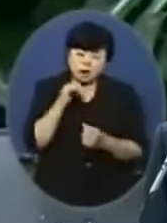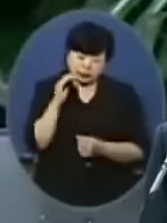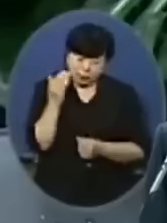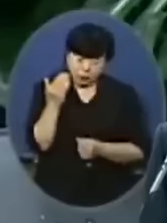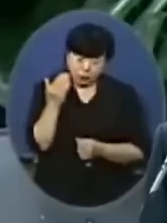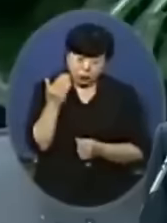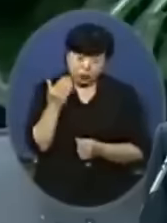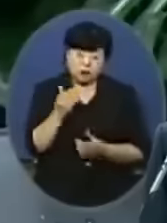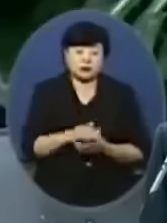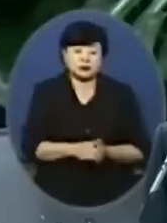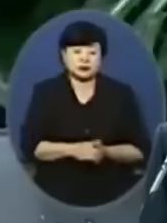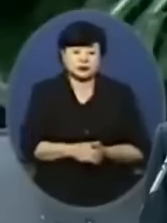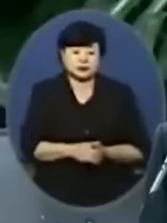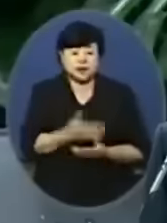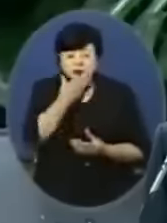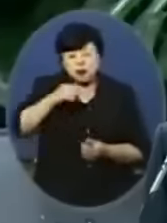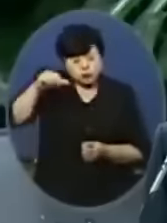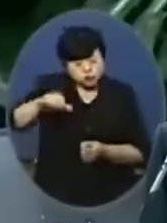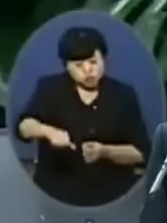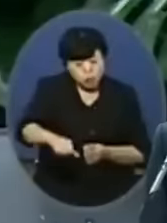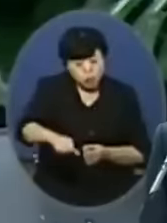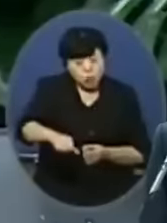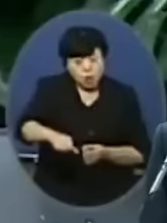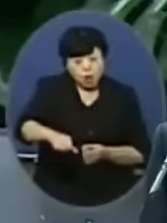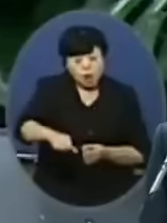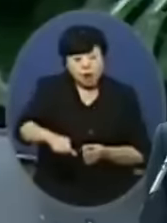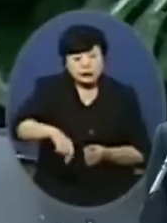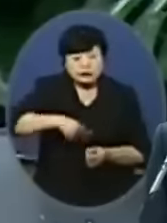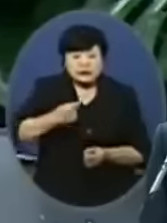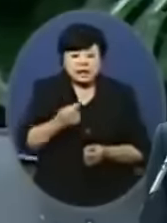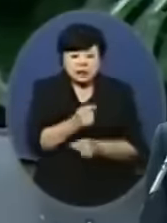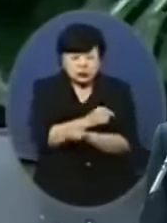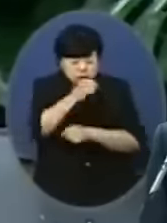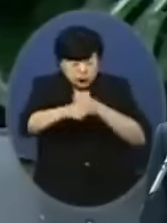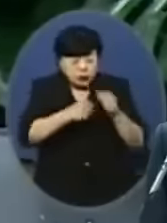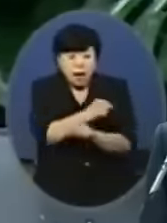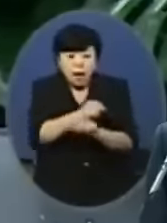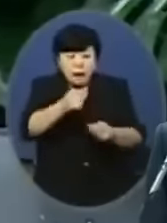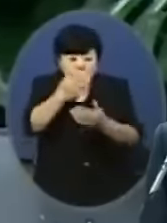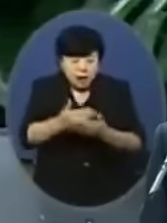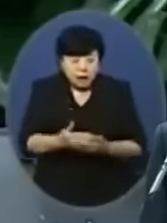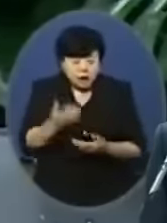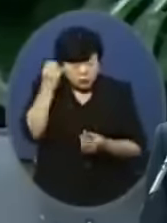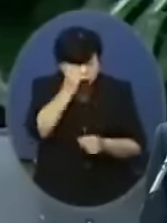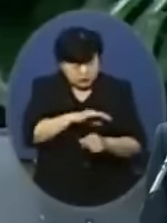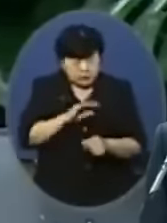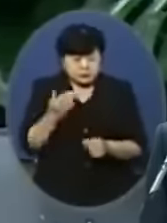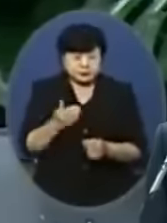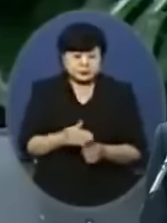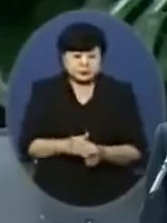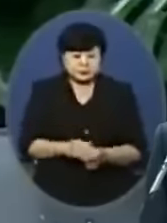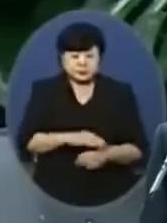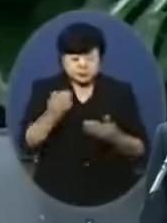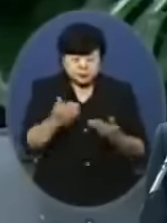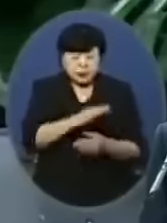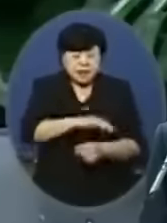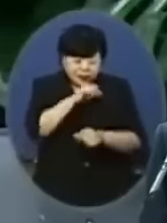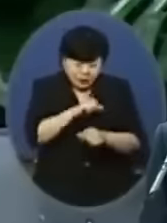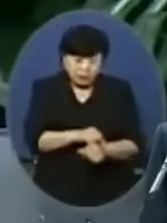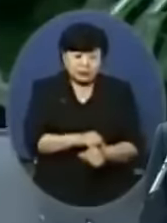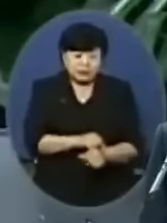있고 저주도 자유와 해방을 얻게 되고 영혼이 잘 되고 범사가 잘